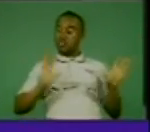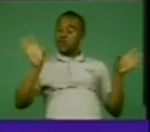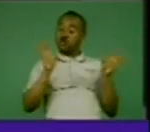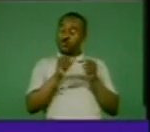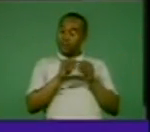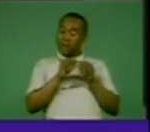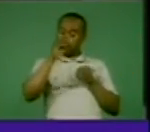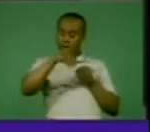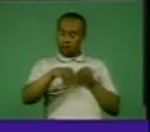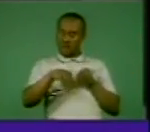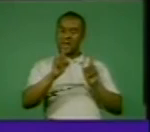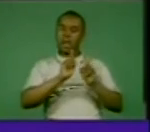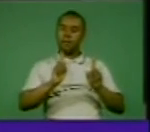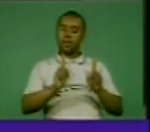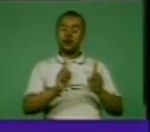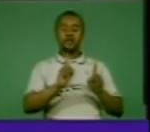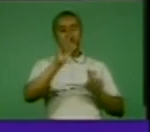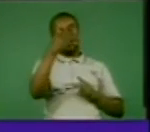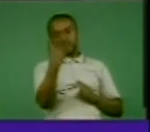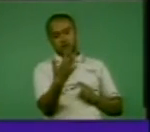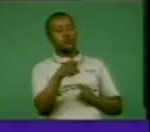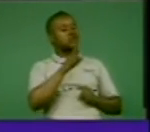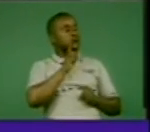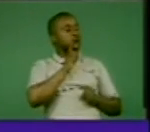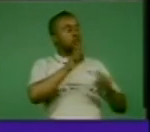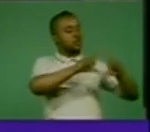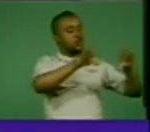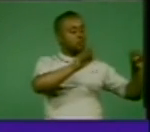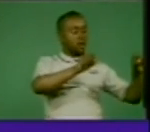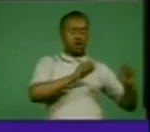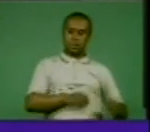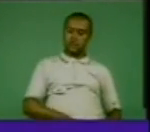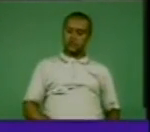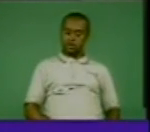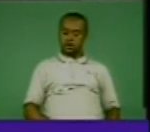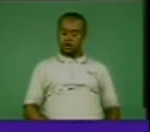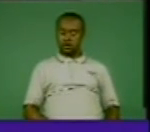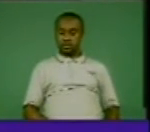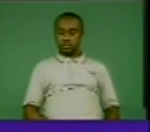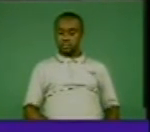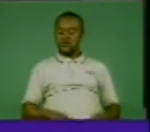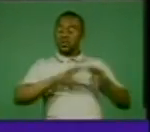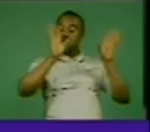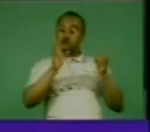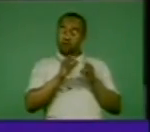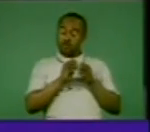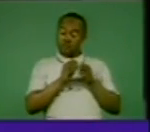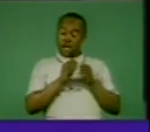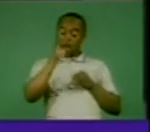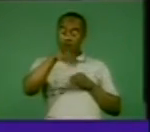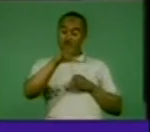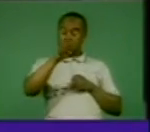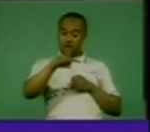ni kura 5 kila ibara. Jumla ya kura za ndio ni kura 148 kwa kila